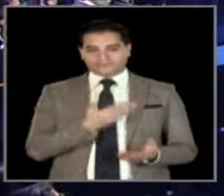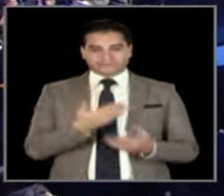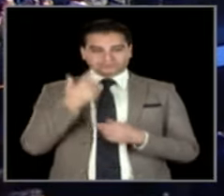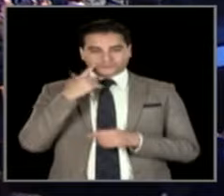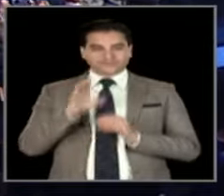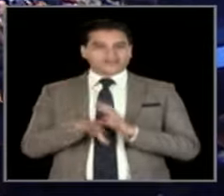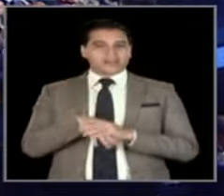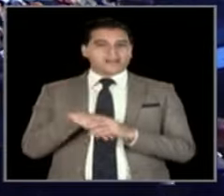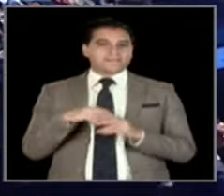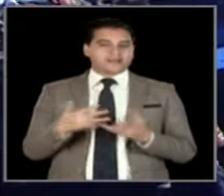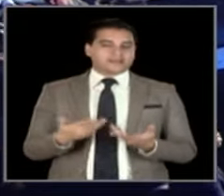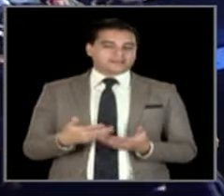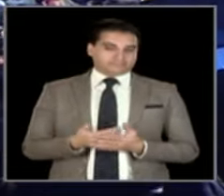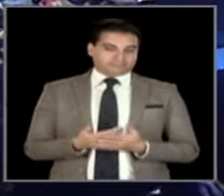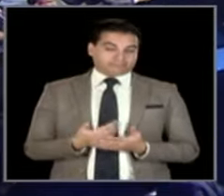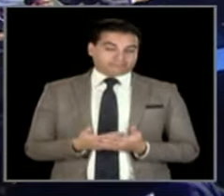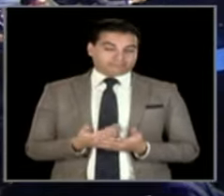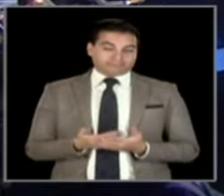إيه.